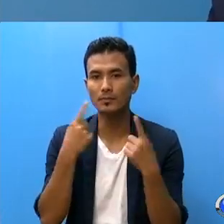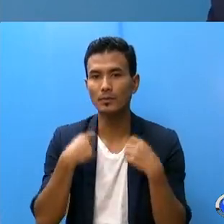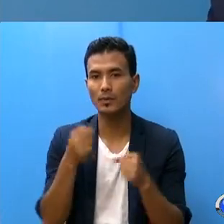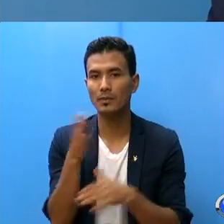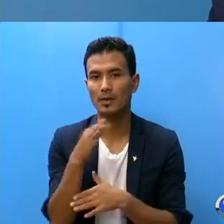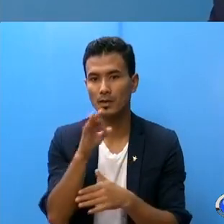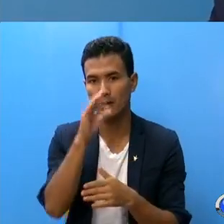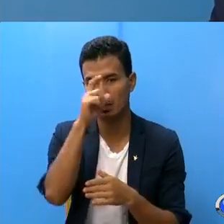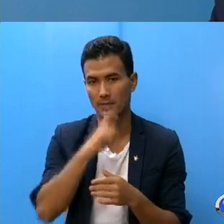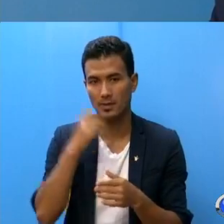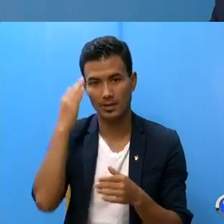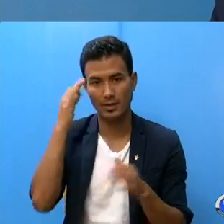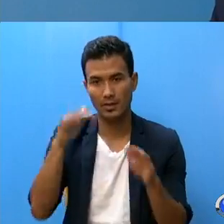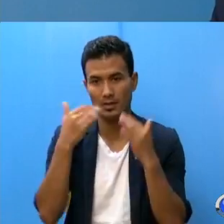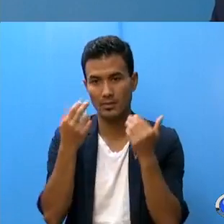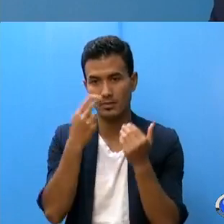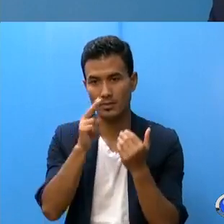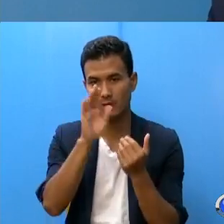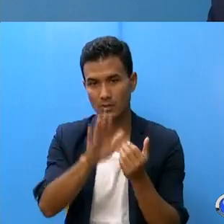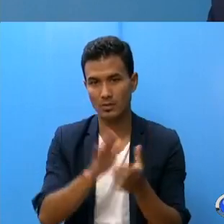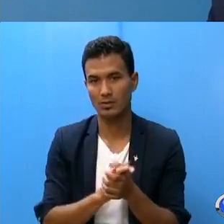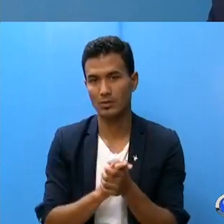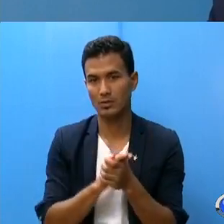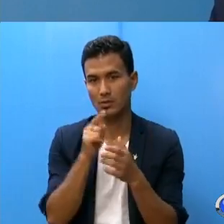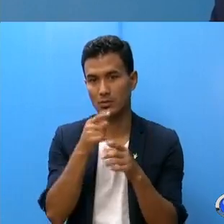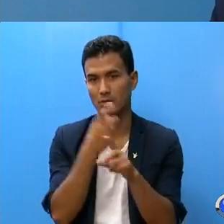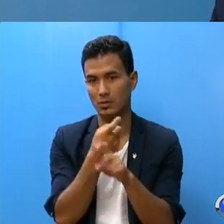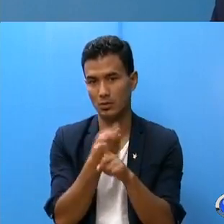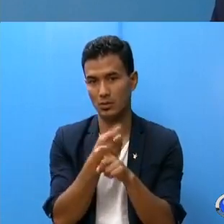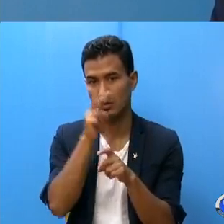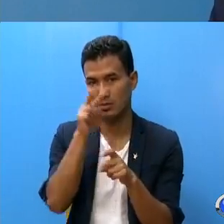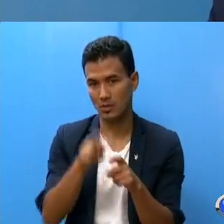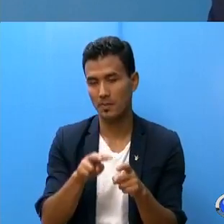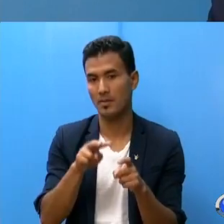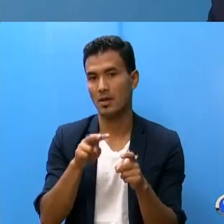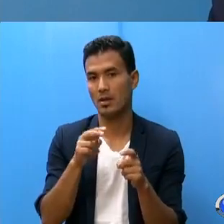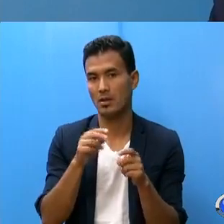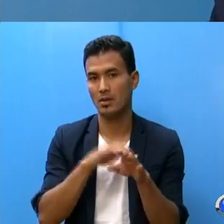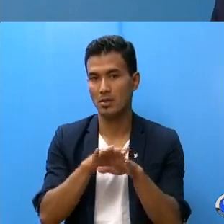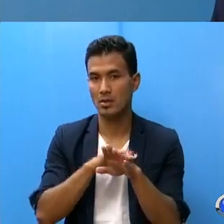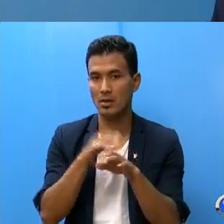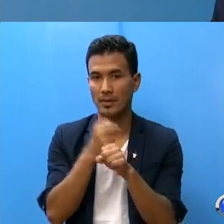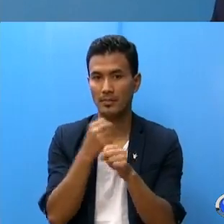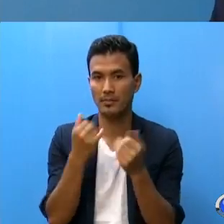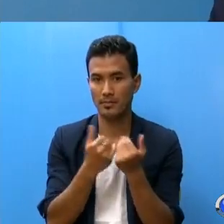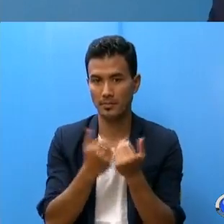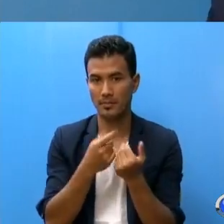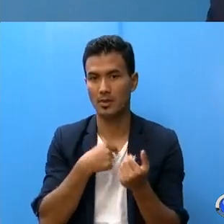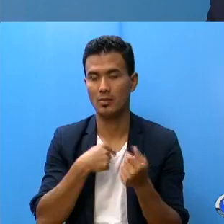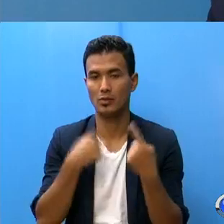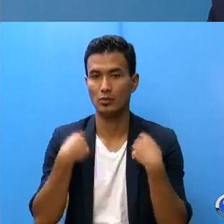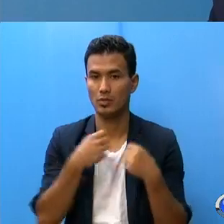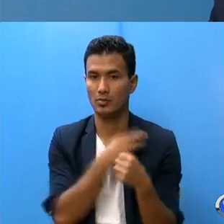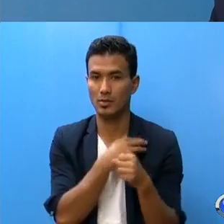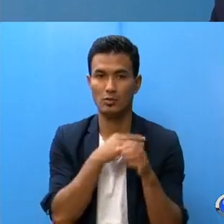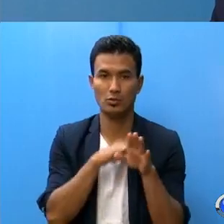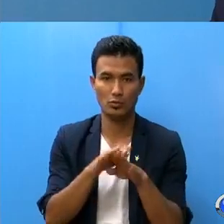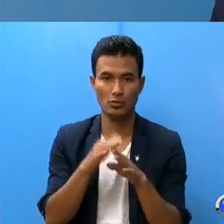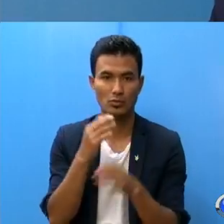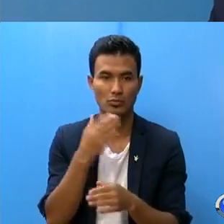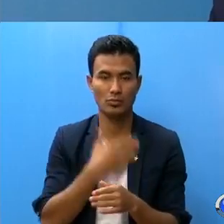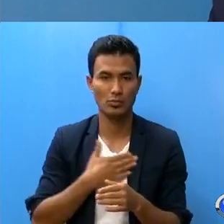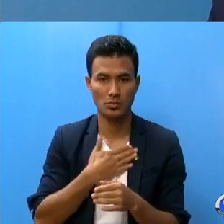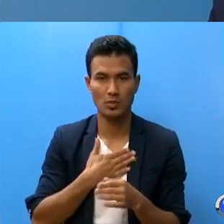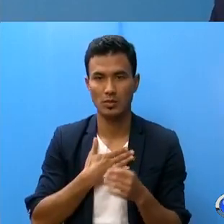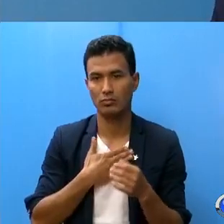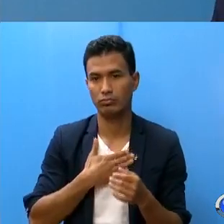मंत्रालेको गम्बिर जाना कर्चन भाएको छा येस्तो जटिल परिस्तितिमा और आत्र खटिने आमर स्वाष्टकार्मे अरुको मनुबल